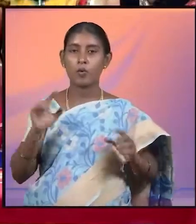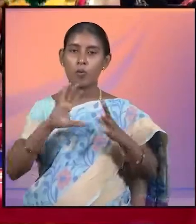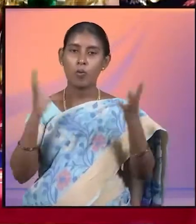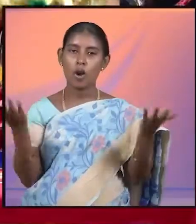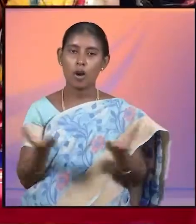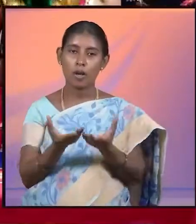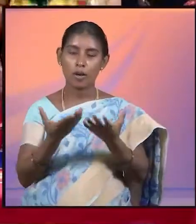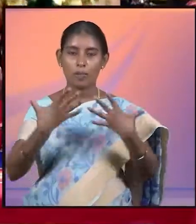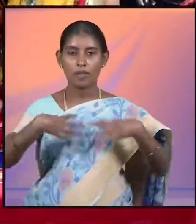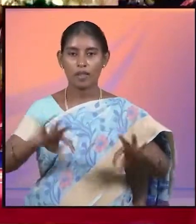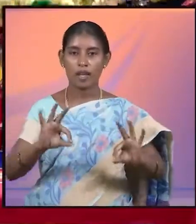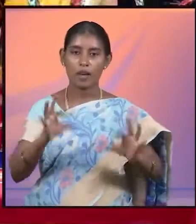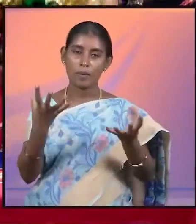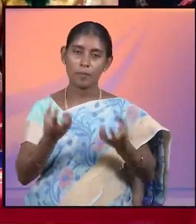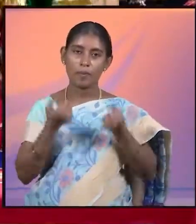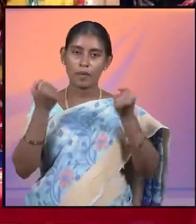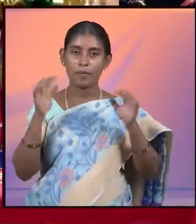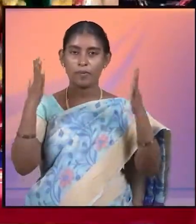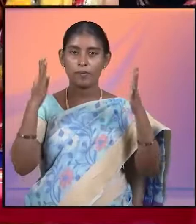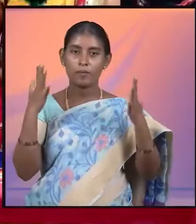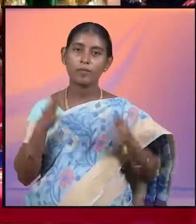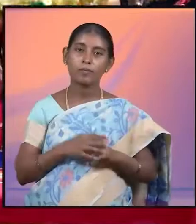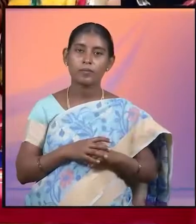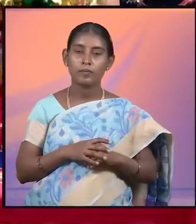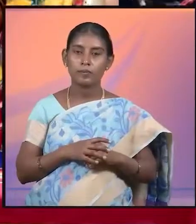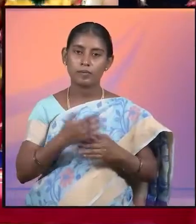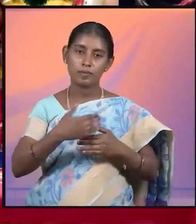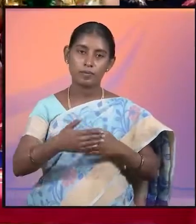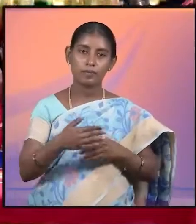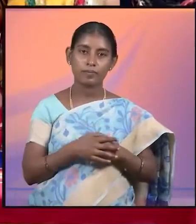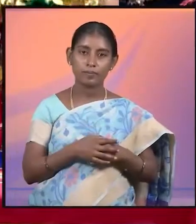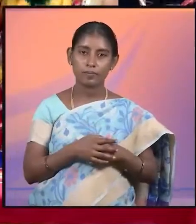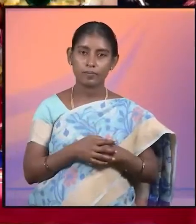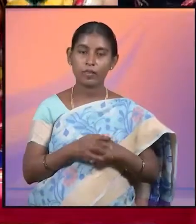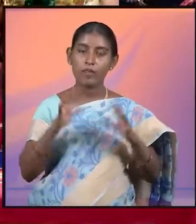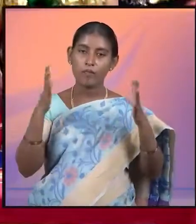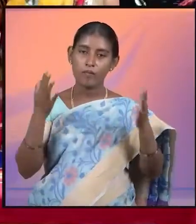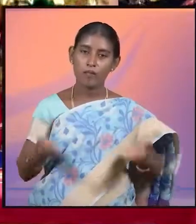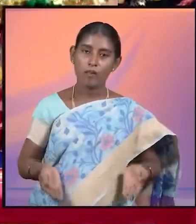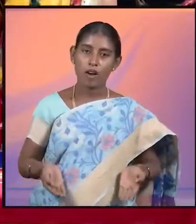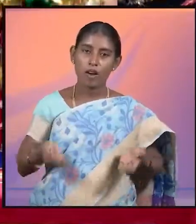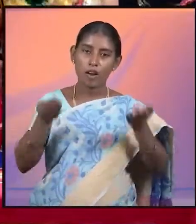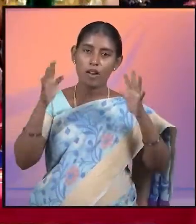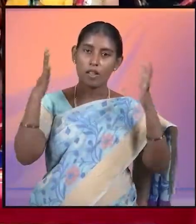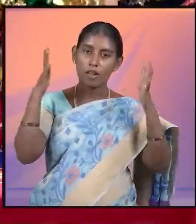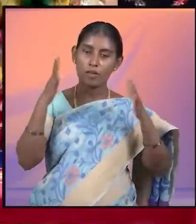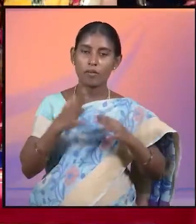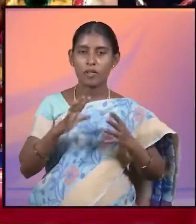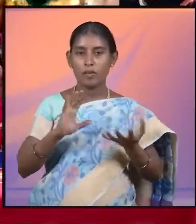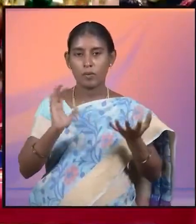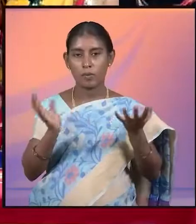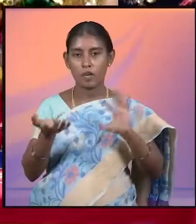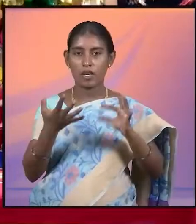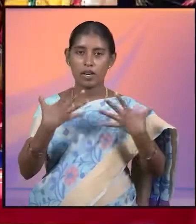பெற வாழியவே, வாழிய வாழிய வாழியவே, உலகம் நலம் பெற வாழியவே, வாழிய வாழிய